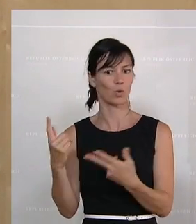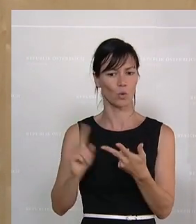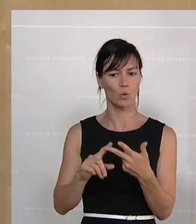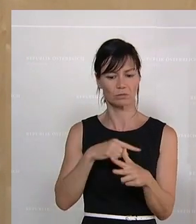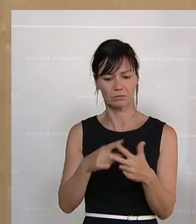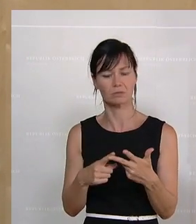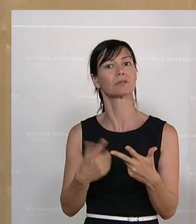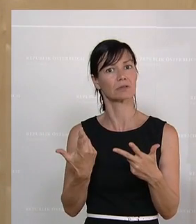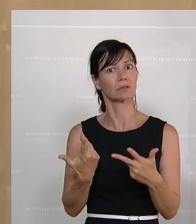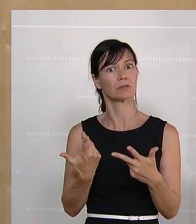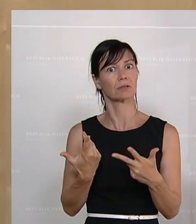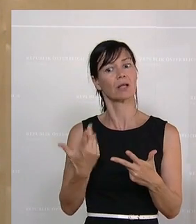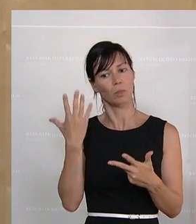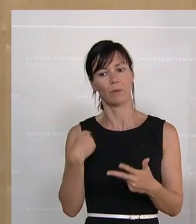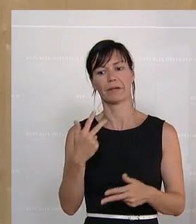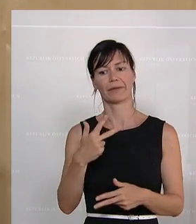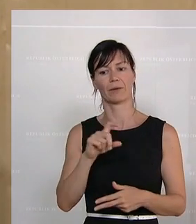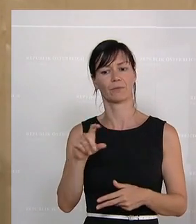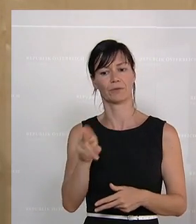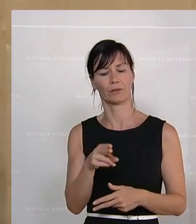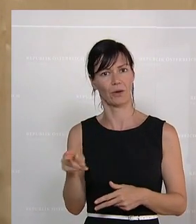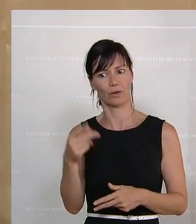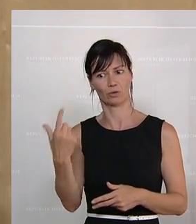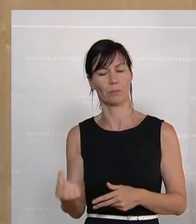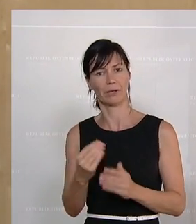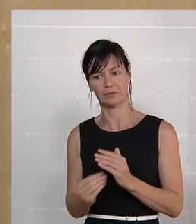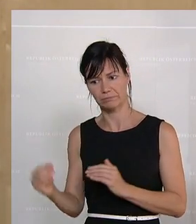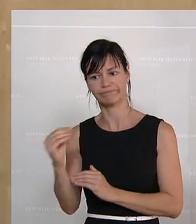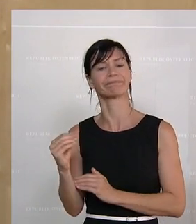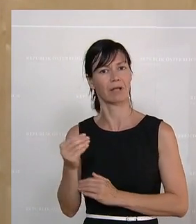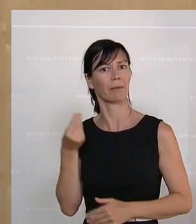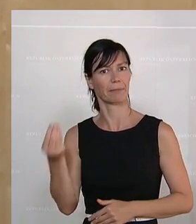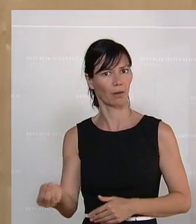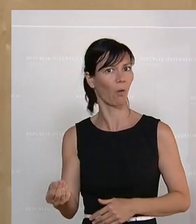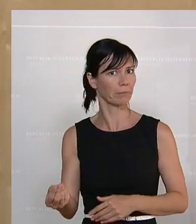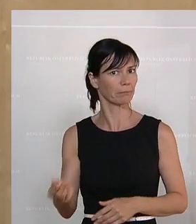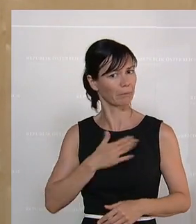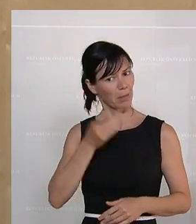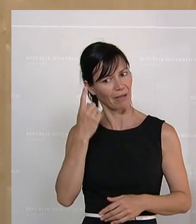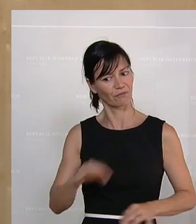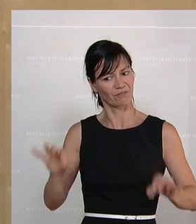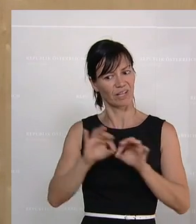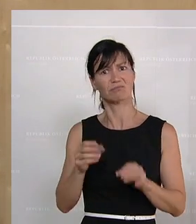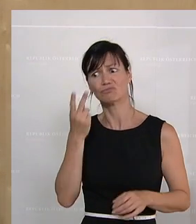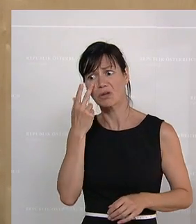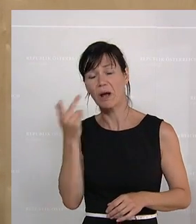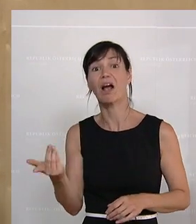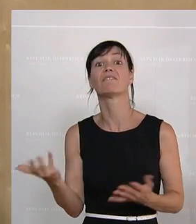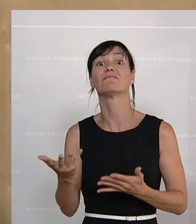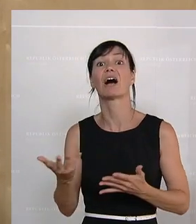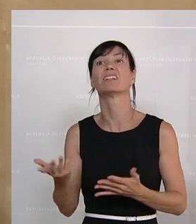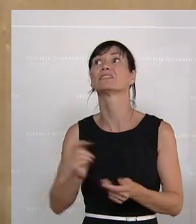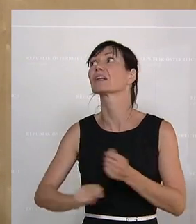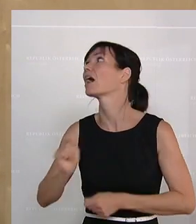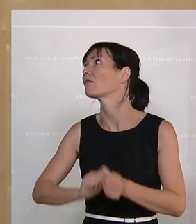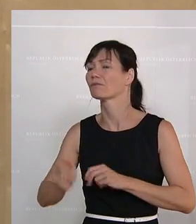zweites mal 300 euro kriegen des sonst 600 euro bezahlt dann schauen sie sich an was tiefer konsumieren können überhaupt im jahr